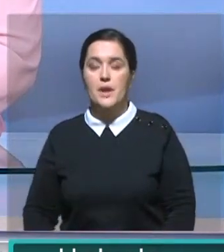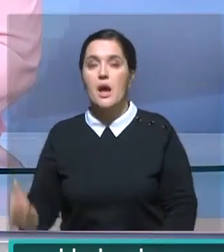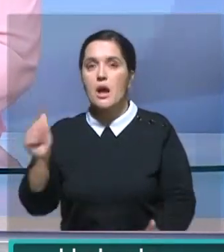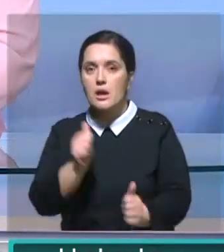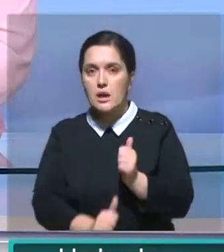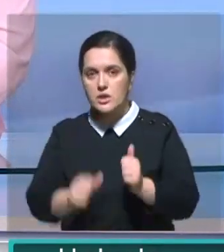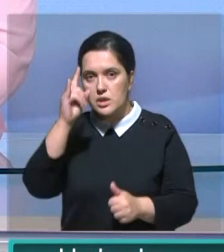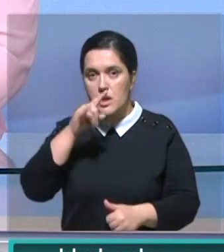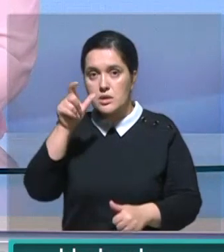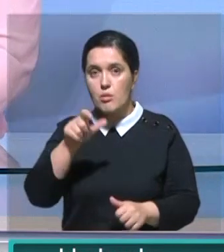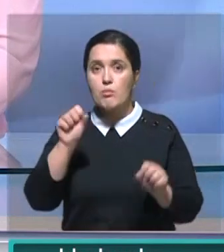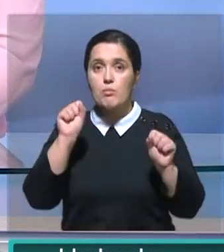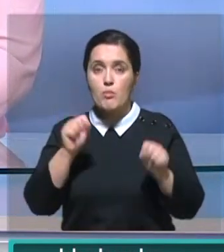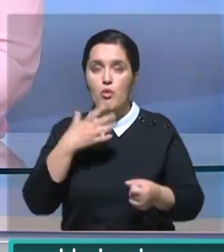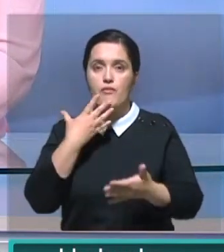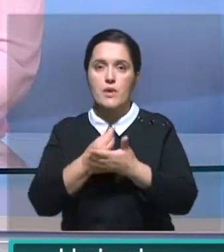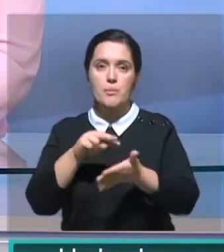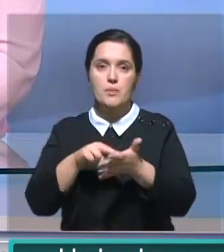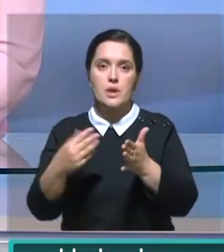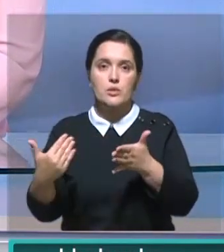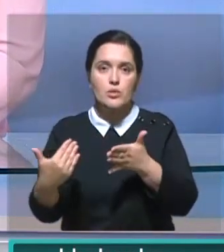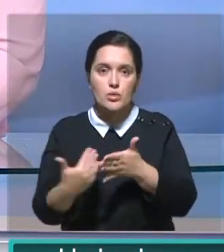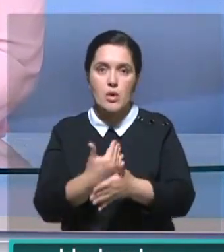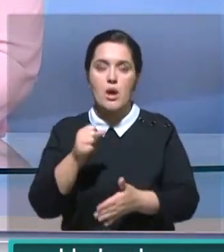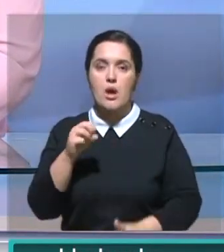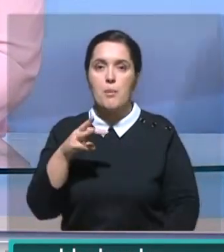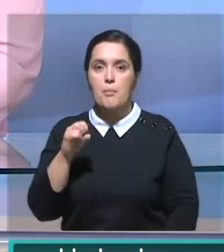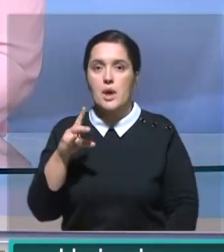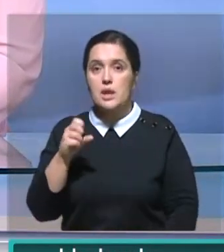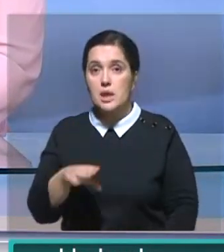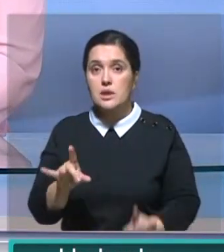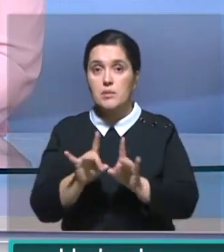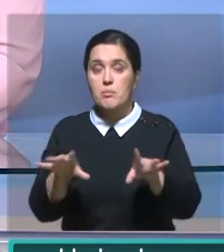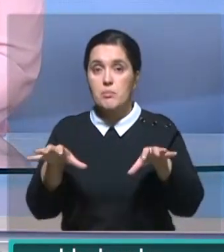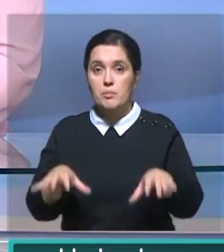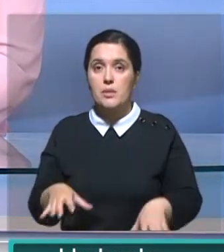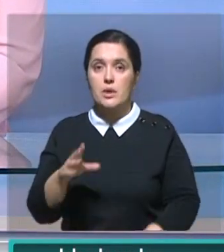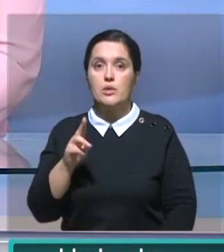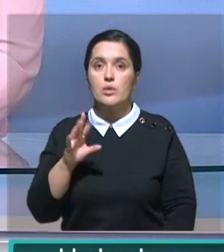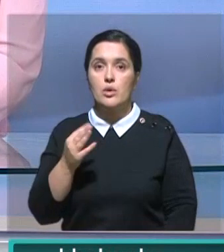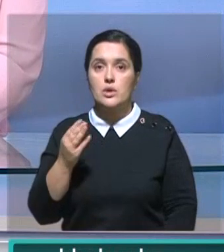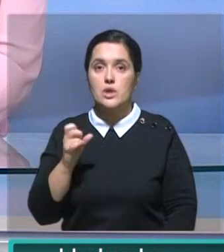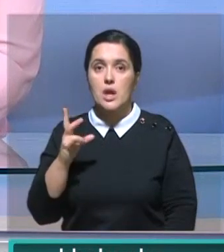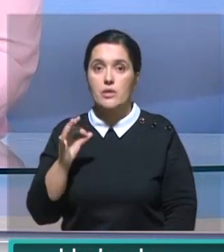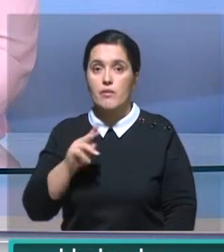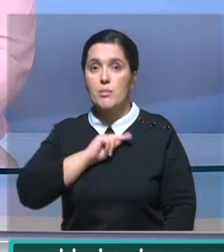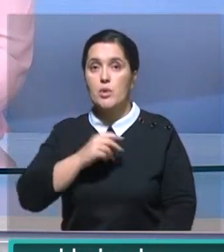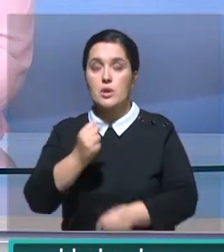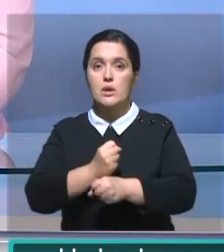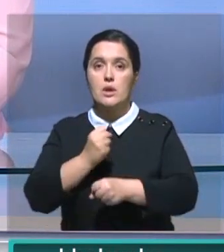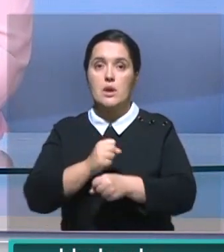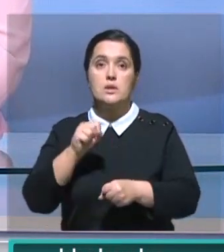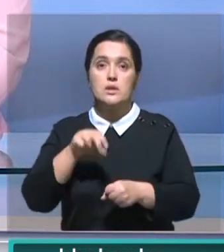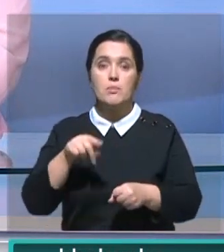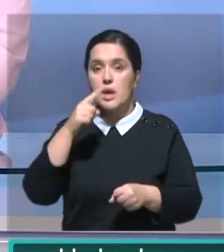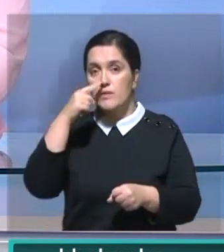Каждый казахстанец может внести свои предложения в новую политическую платформу «Аманат». По словам председателя партии Ирлана Кушанова, работа по ее